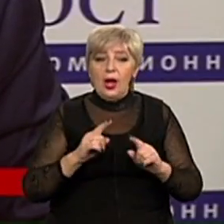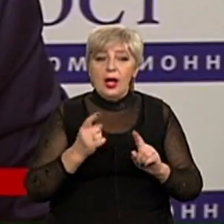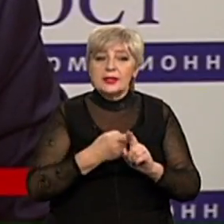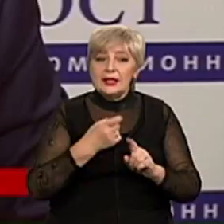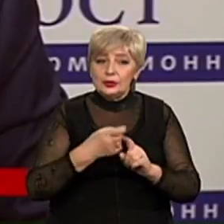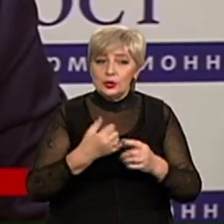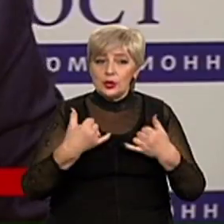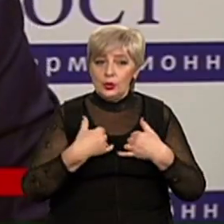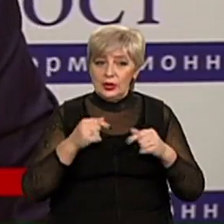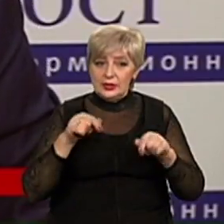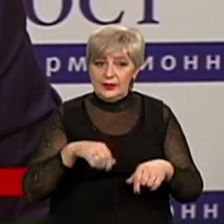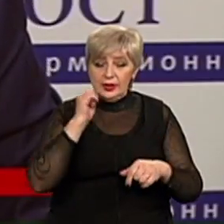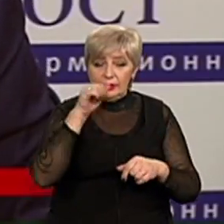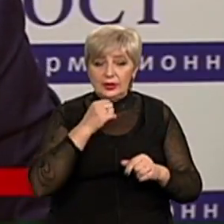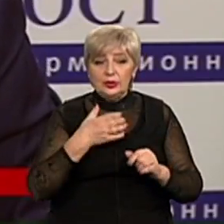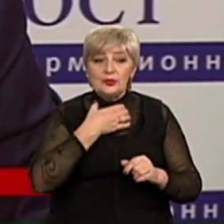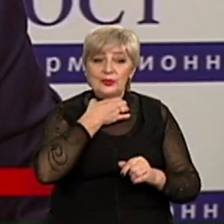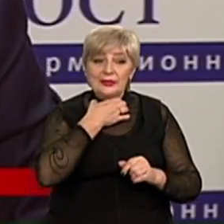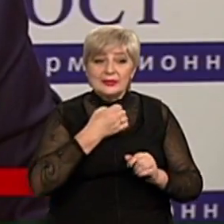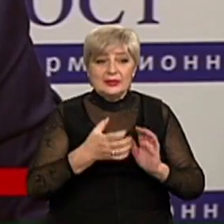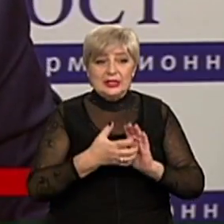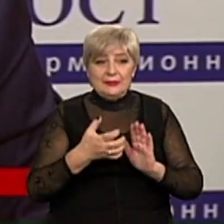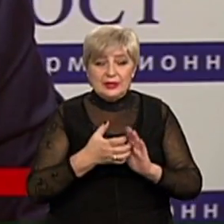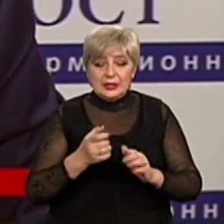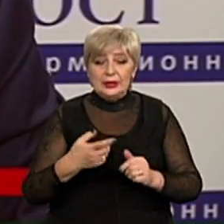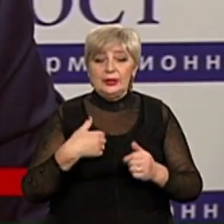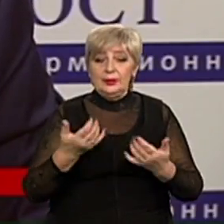нас в этом году дефицитик немножко, и мы